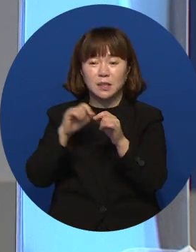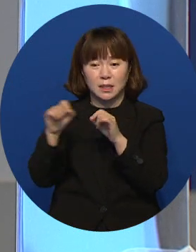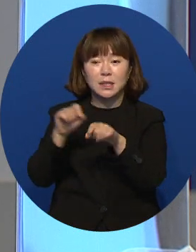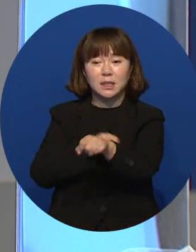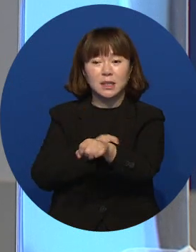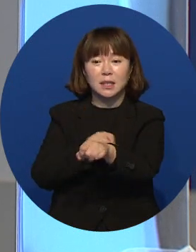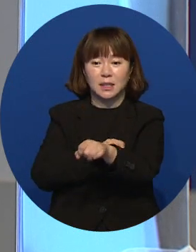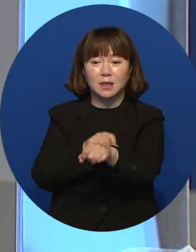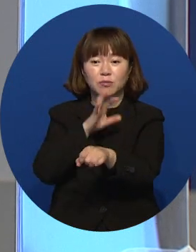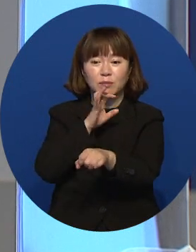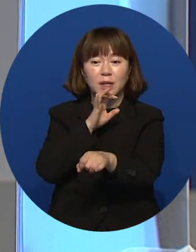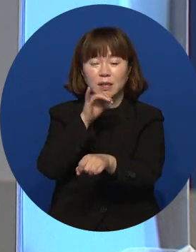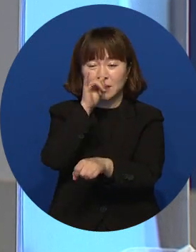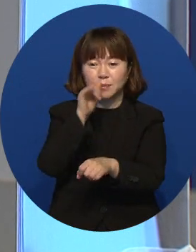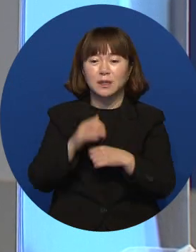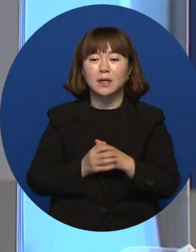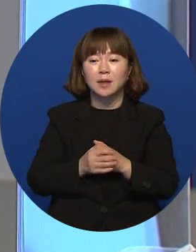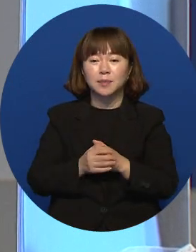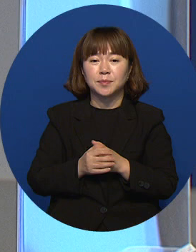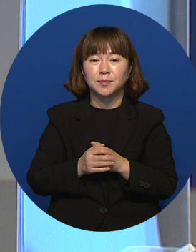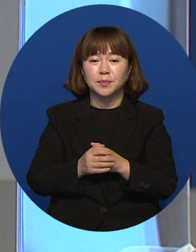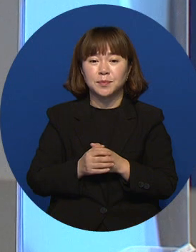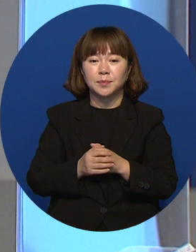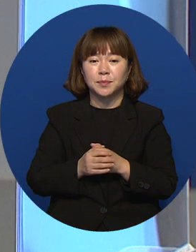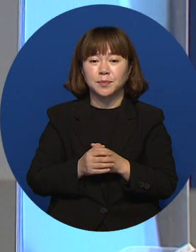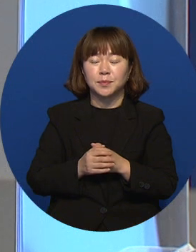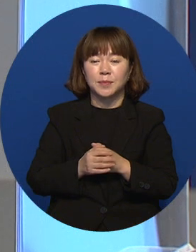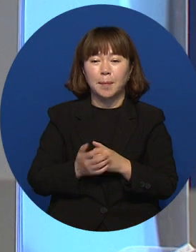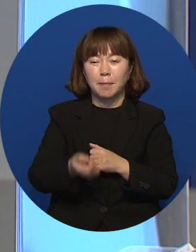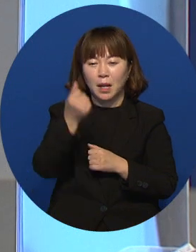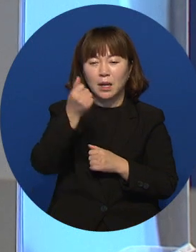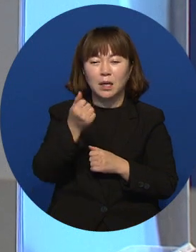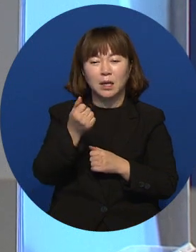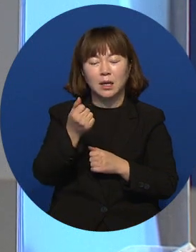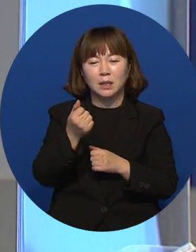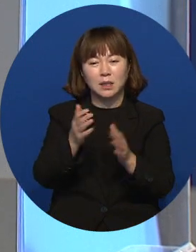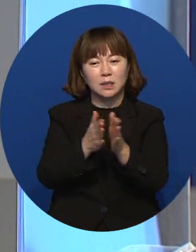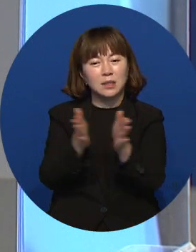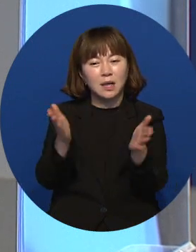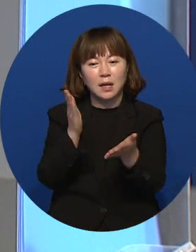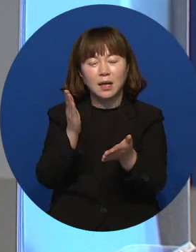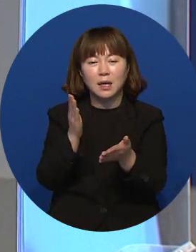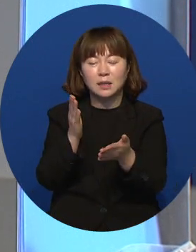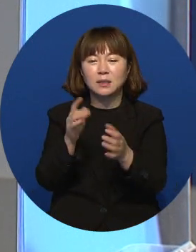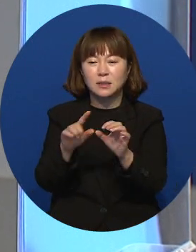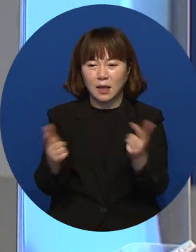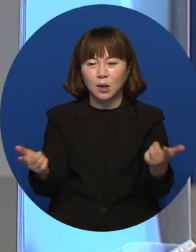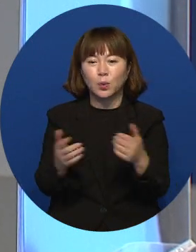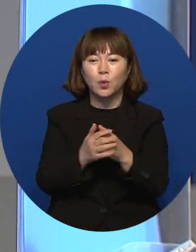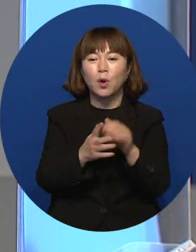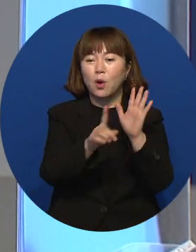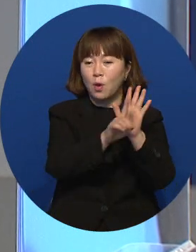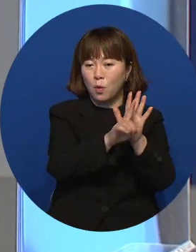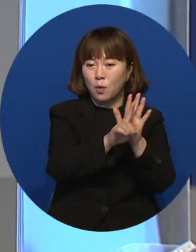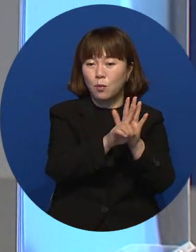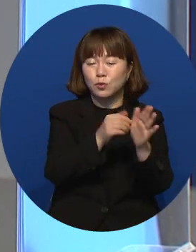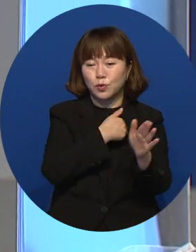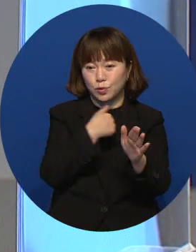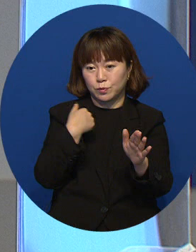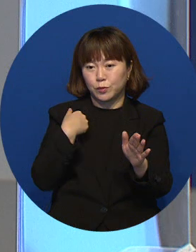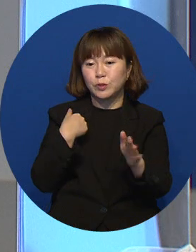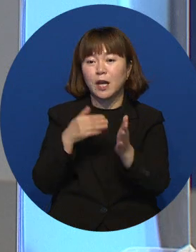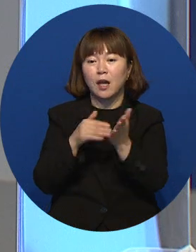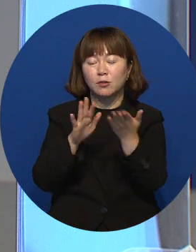그래서 중수 번 에서도 이런 금방 시행하지 않고 일정 기간 태도와 옹 부 기간을 갖고 오게 운영하는 방언의 즉